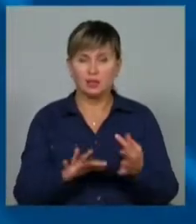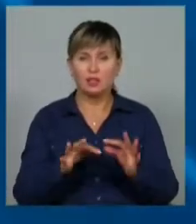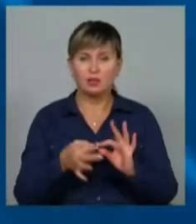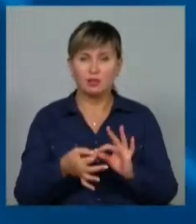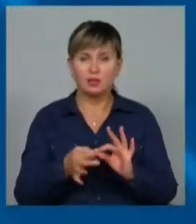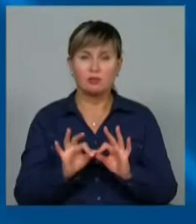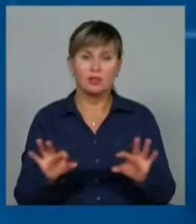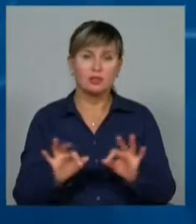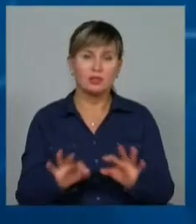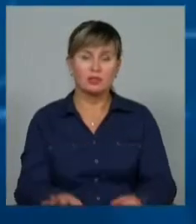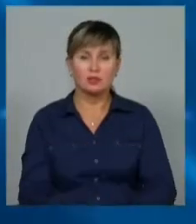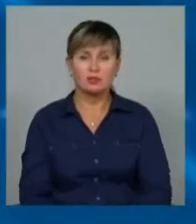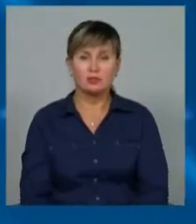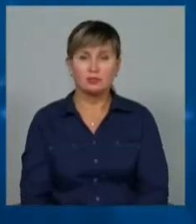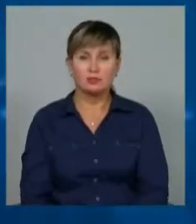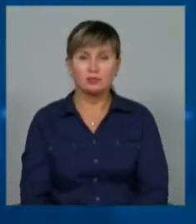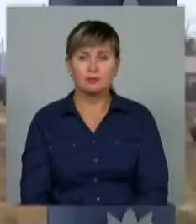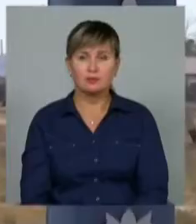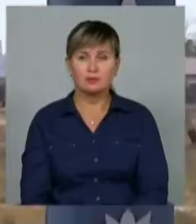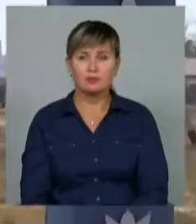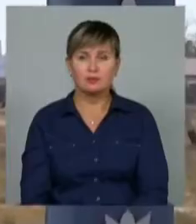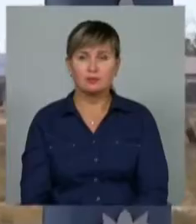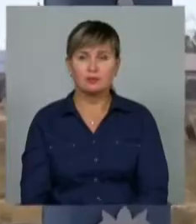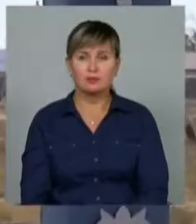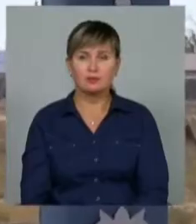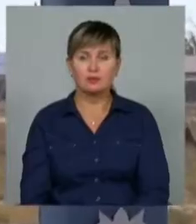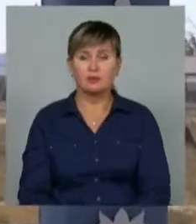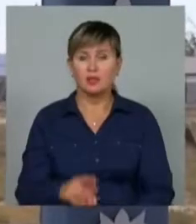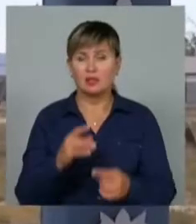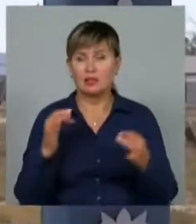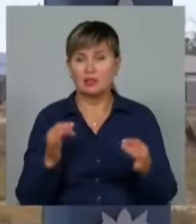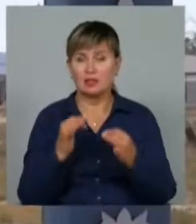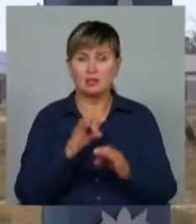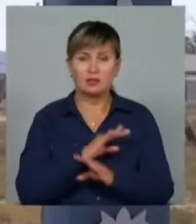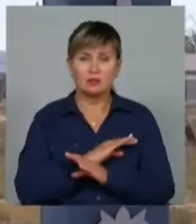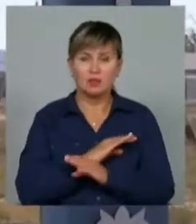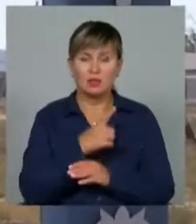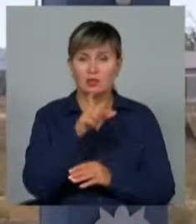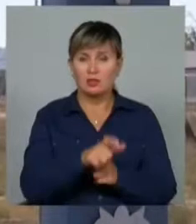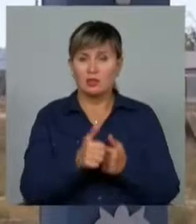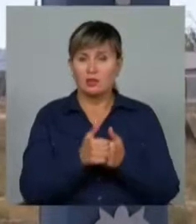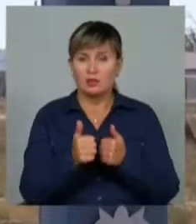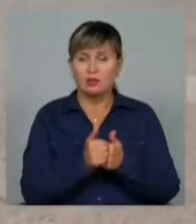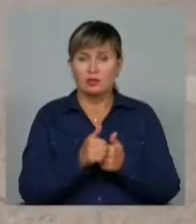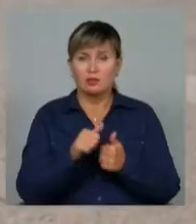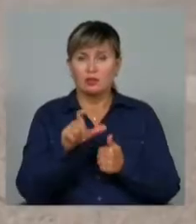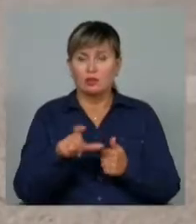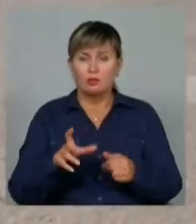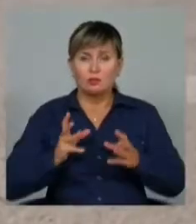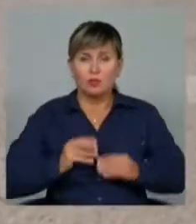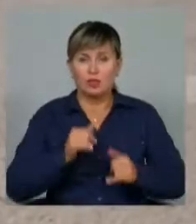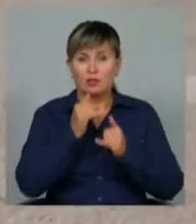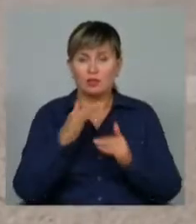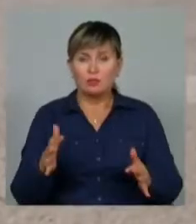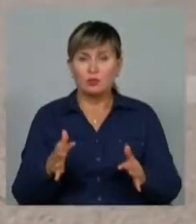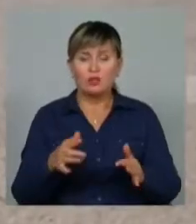жуткой истории узнавала Айдана Нураш. Загадочная смерть односельчанина до сих пор не дает покоя жителям села Тандай. После